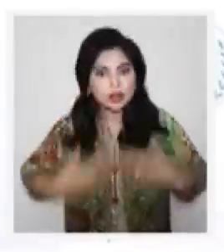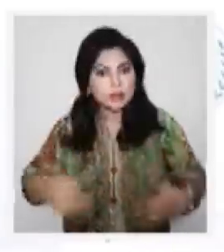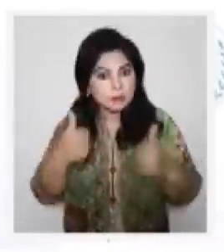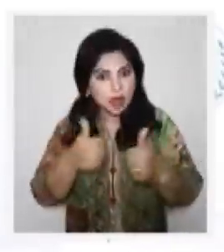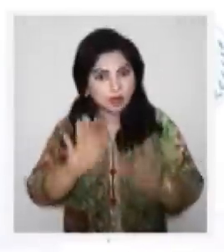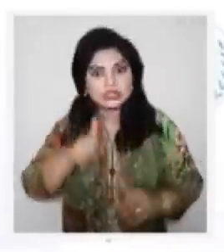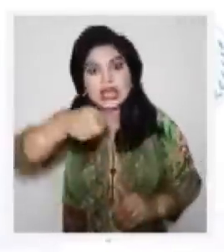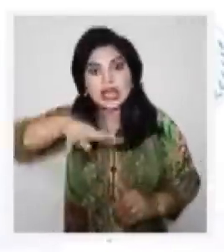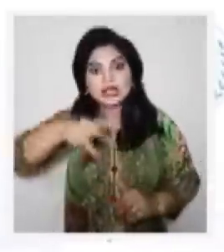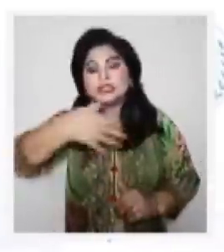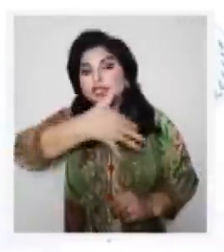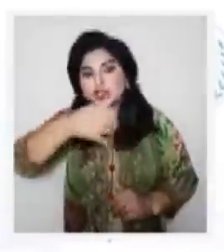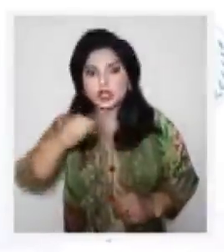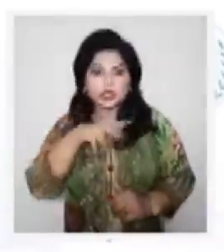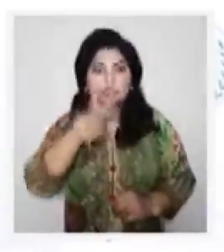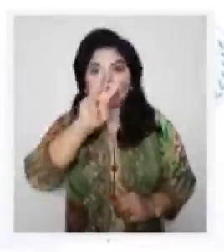130,474 জন।